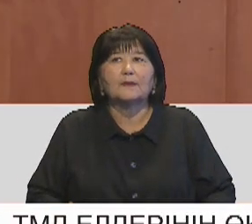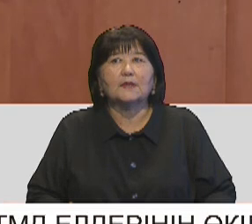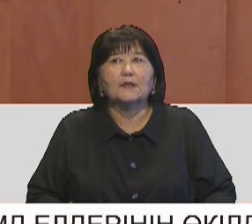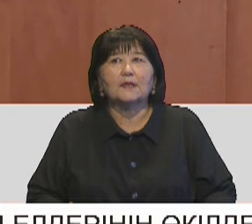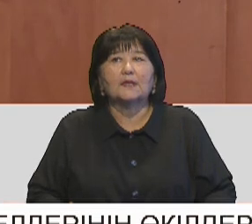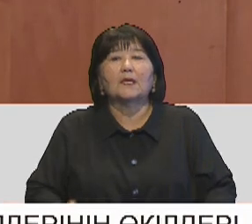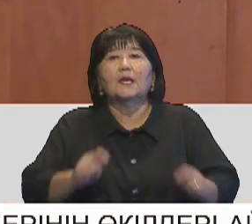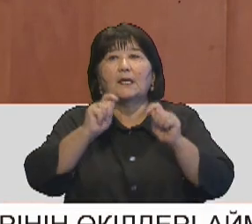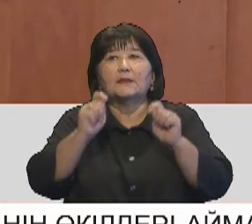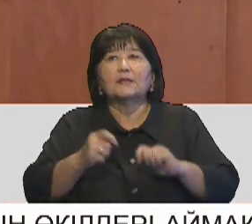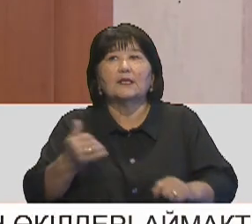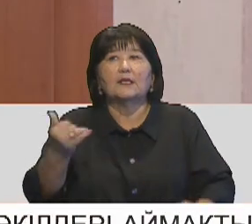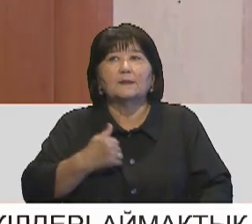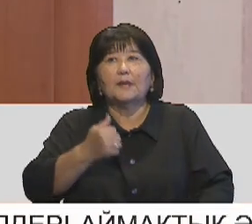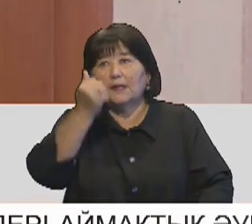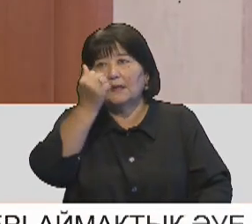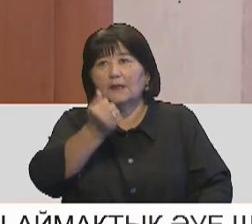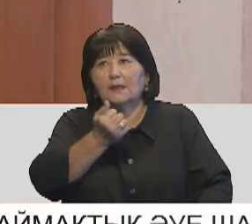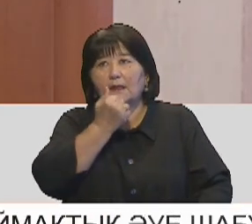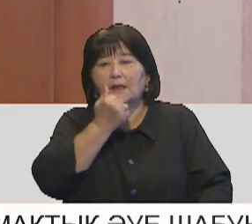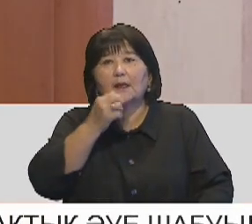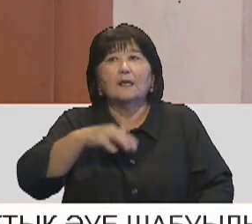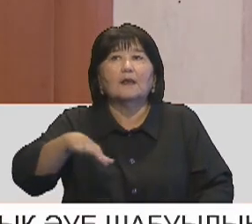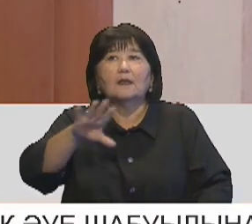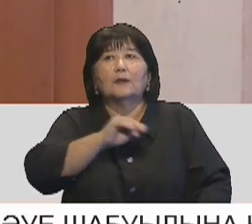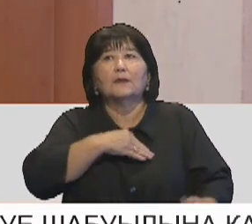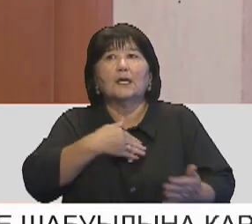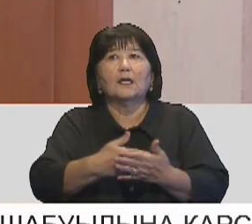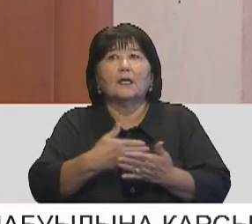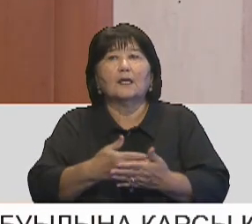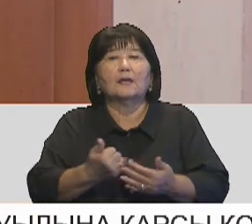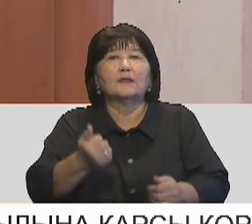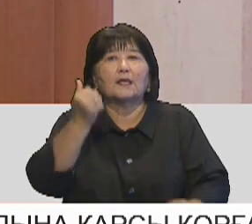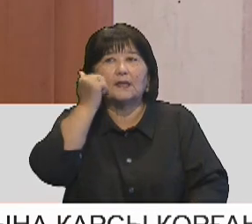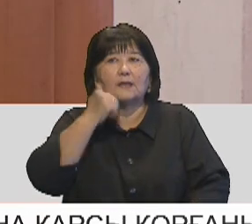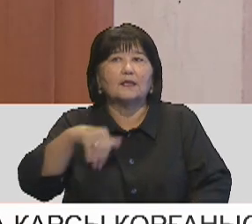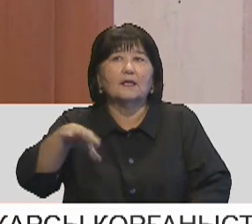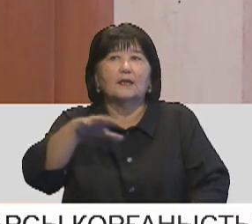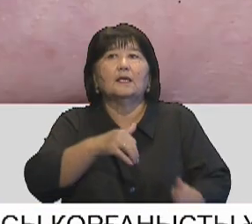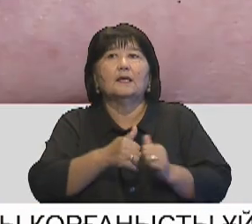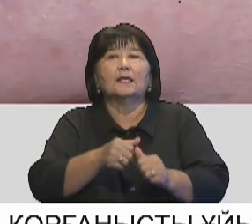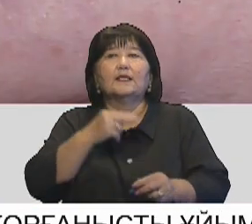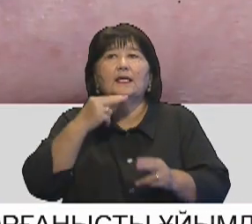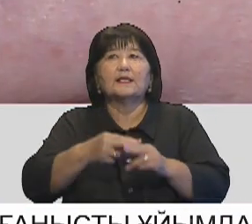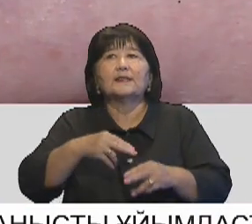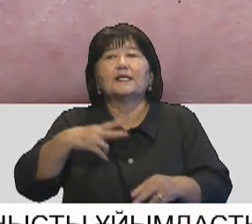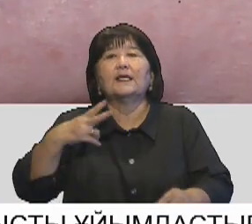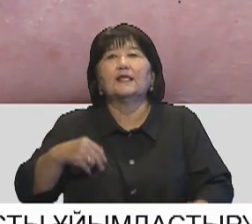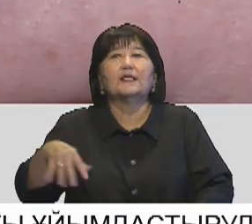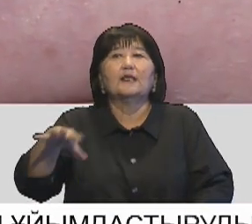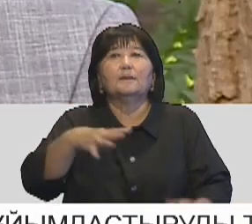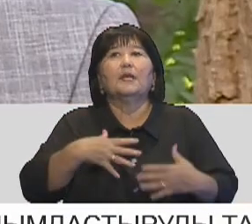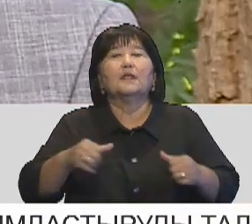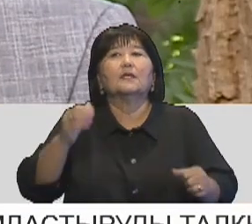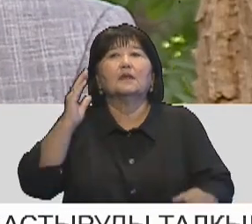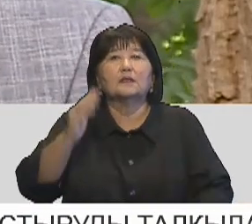Сыйлап келіп жатсыздар, рахмет. Елге қалаулы қызмет етіп жатқан, артымызда ерік келіп жатқан сіңілі қыздарымыз, дендері сау